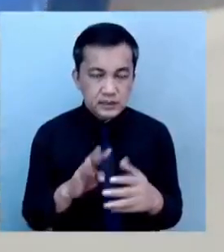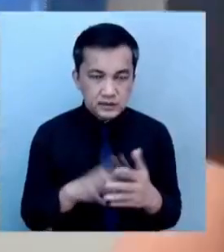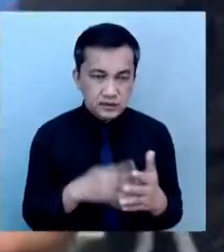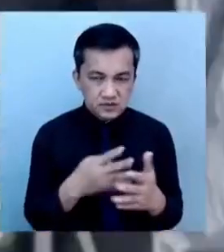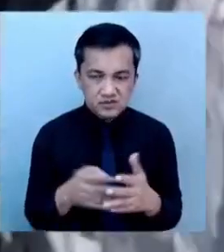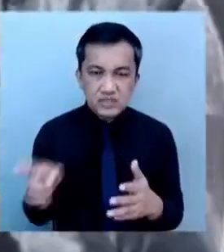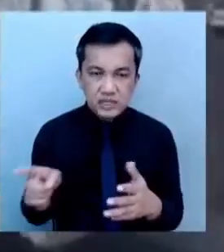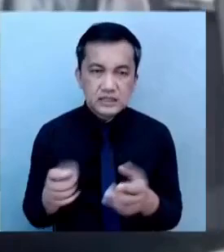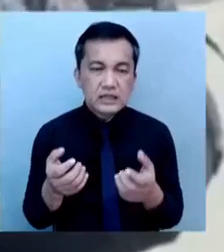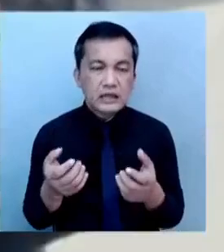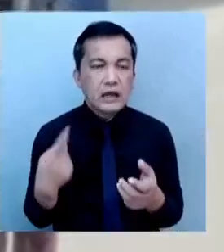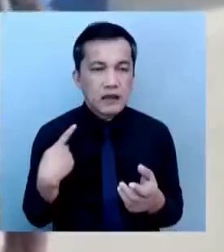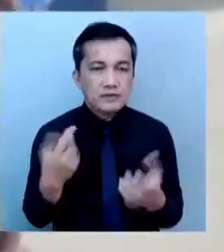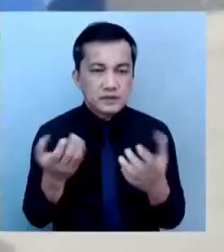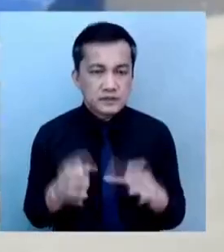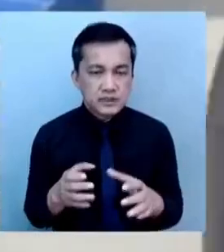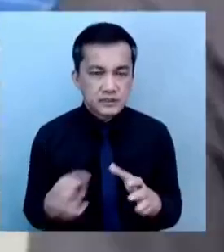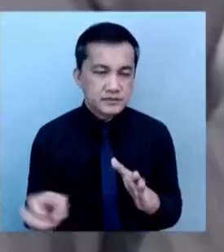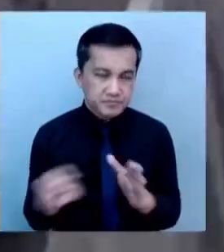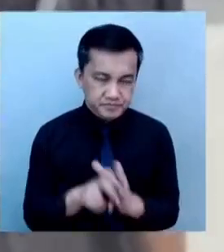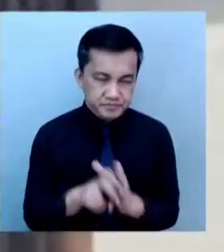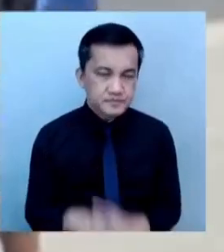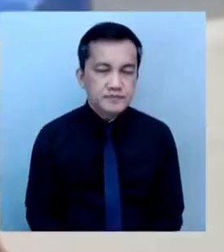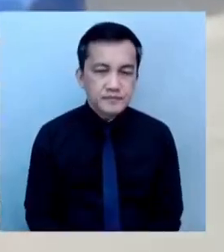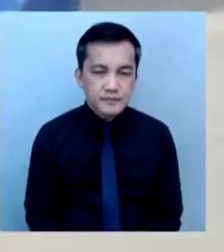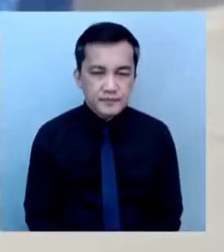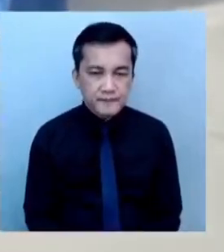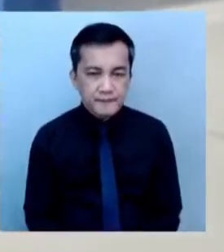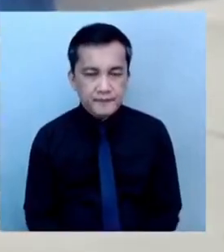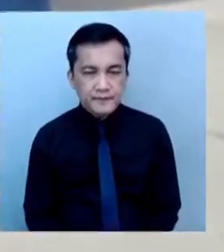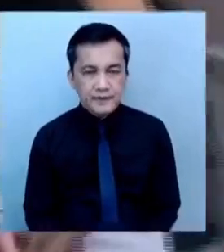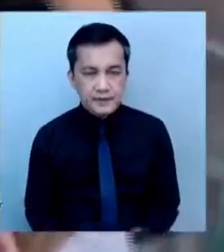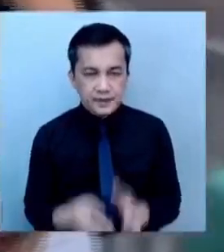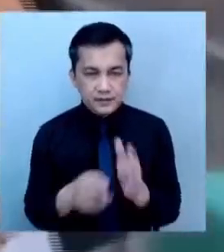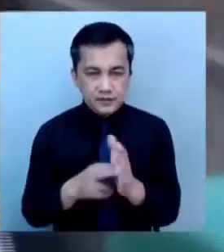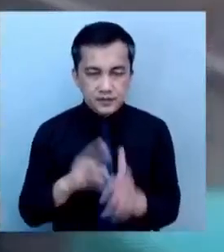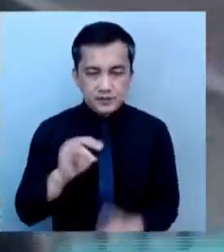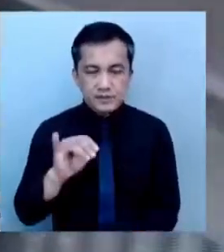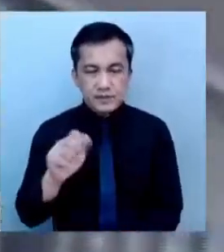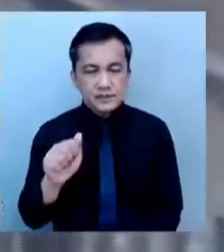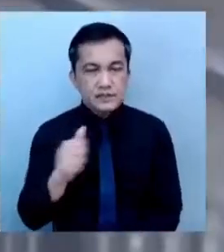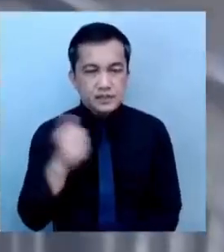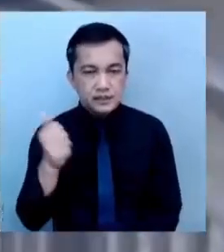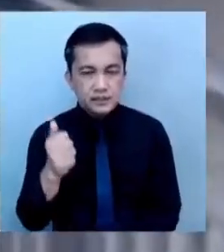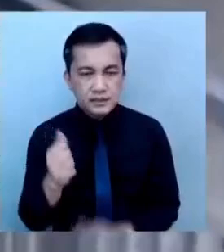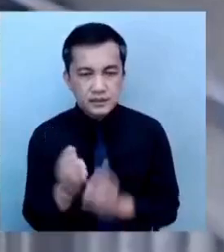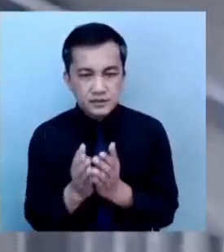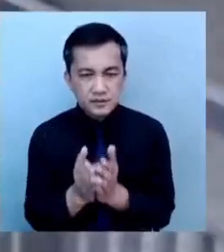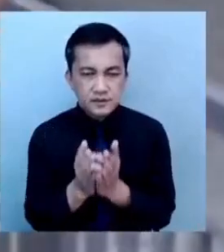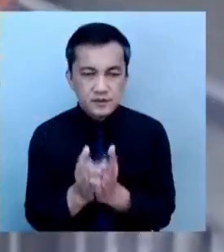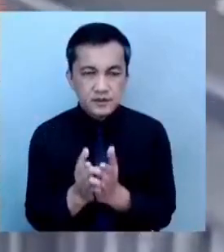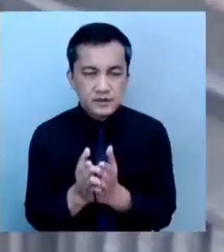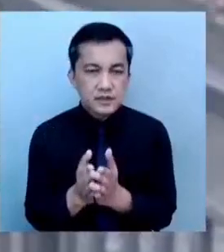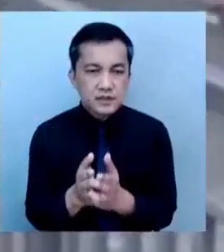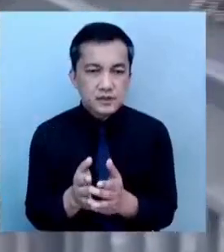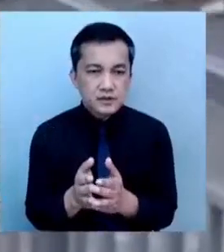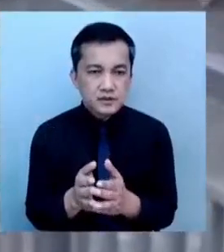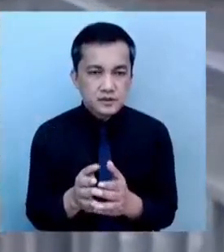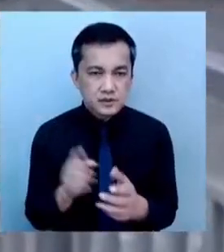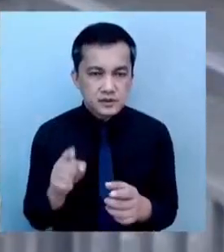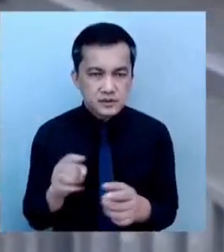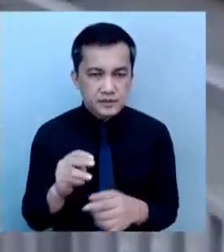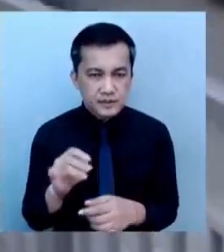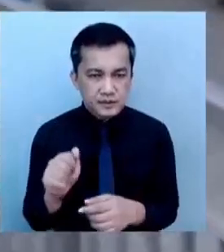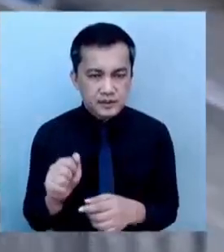ng pagkakataon na maisakay. Yung request ng Marina doon sa ibang mga barko, actually pitong shipping lines na request sa Marina na magdagdag ng